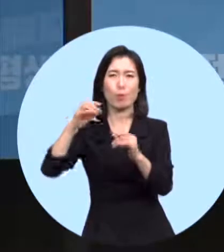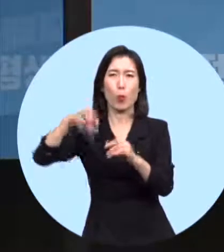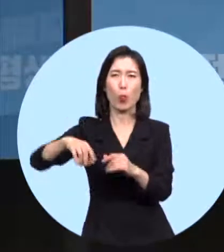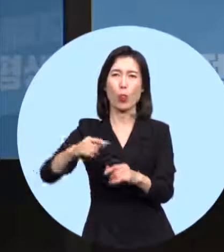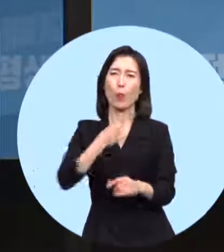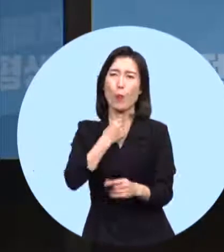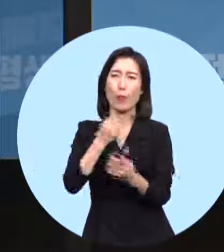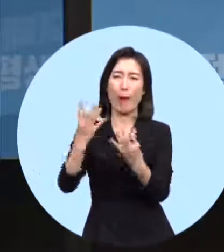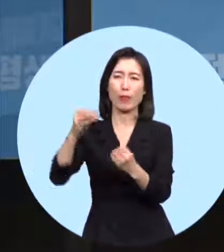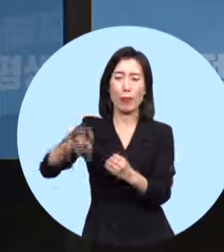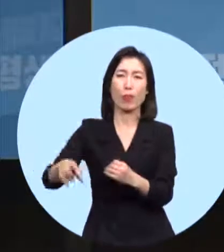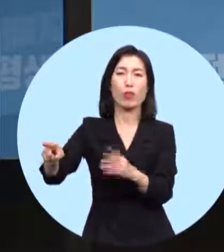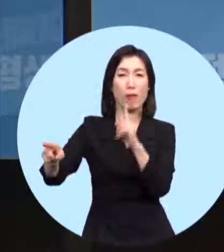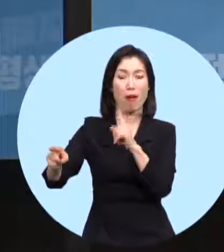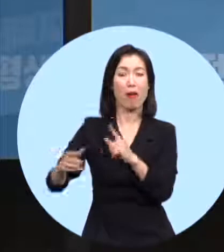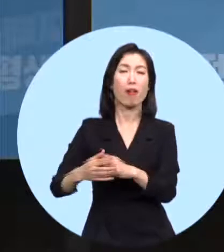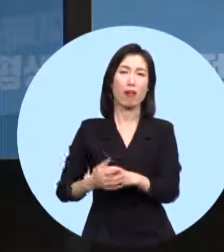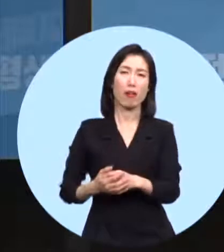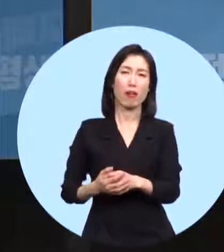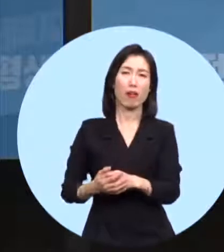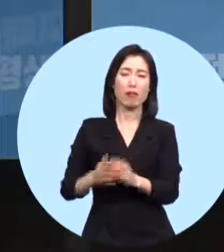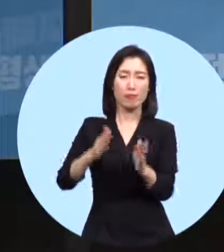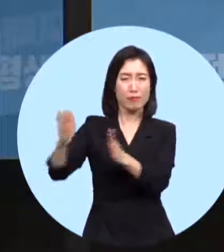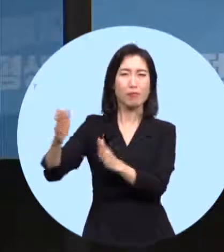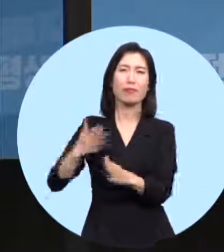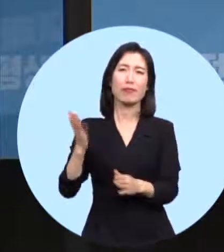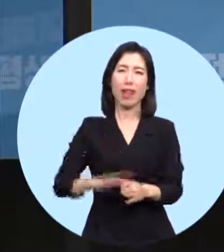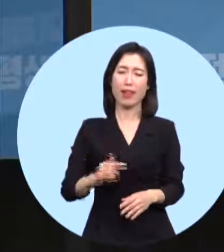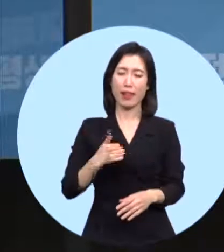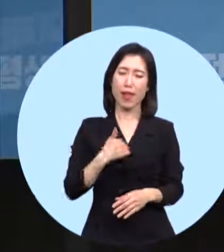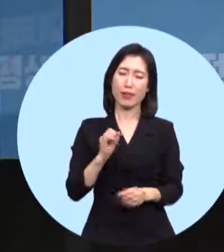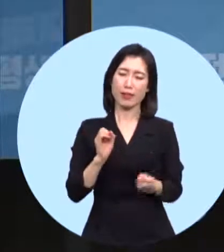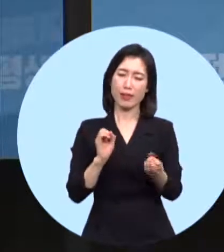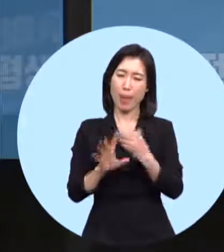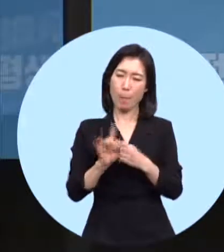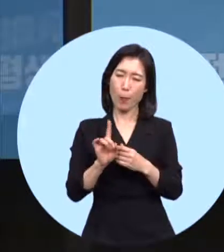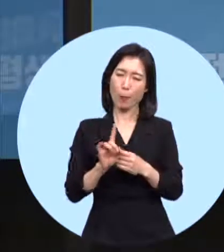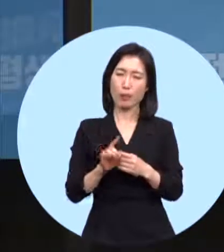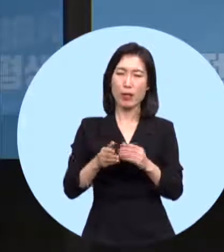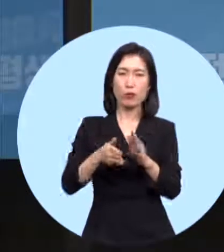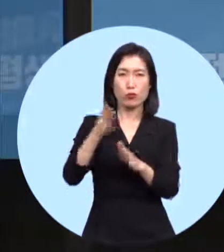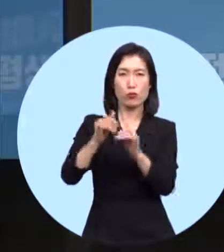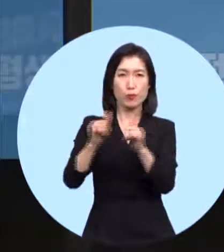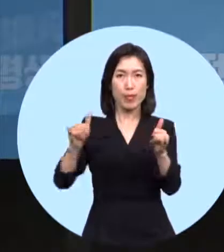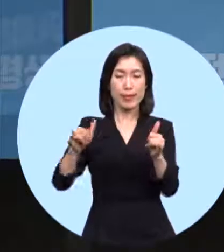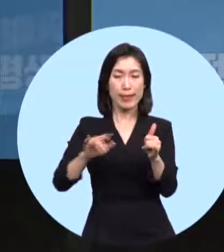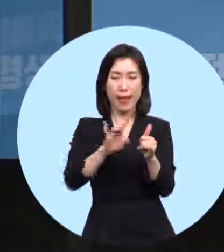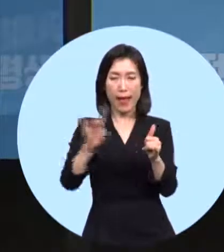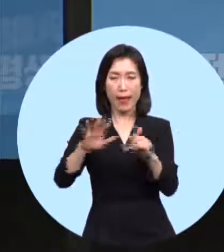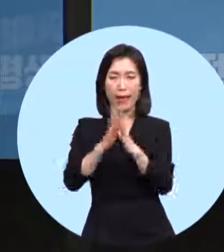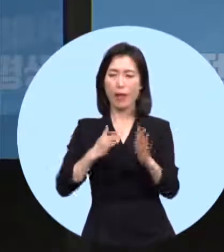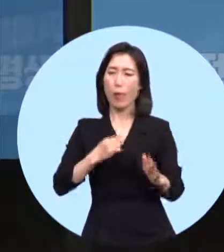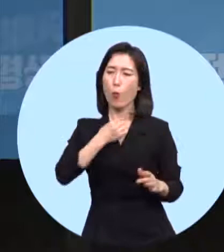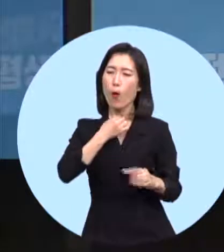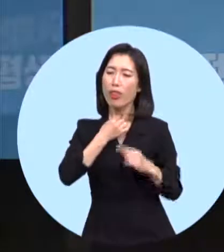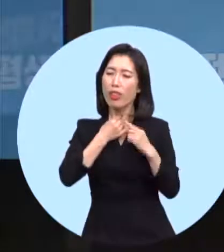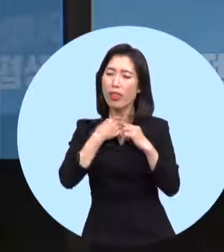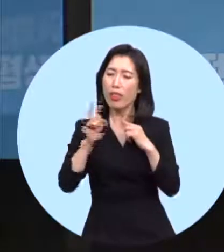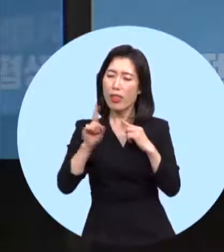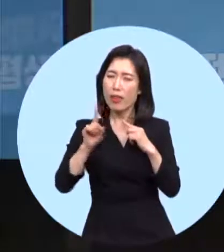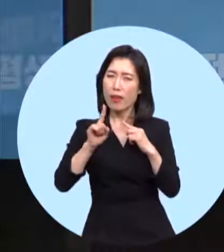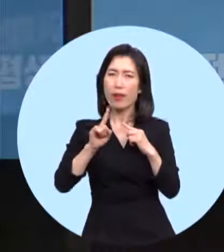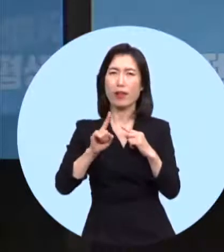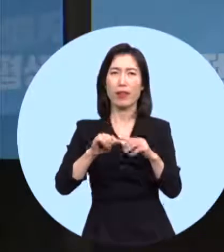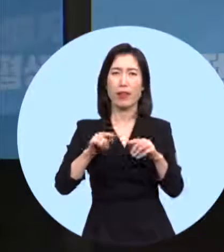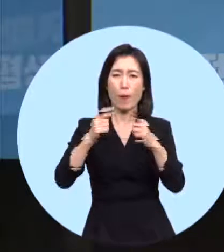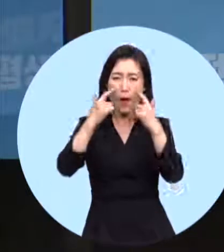듭니다. 그런데 조금 이제 이야기를 하자면 아까 말했던 본인의 욕구가 얼마만큼 있는지 또